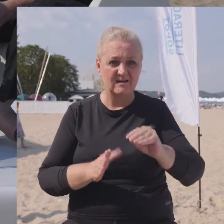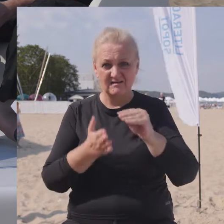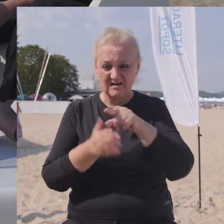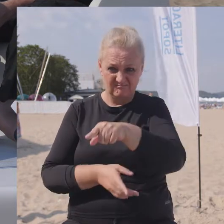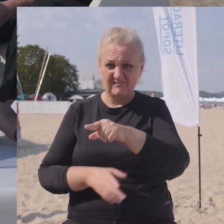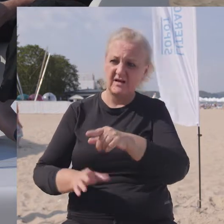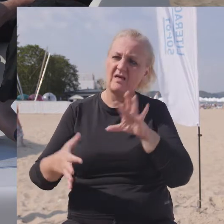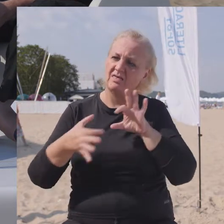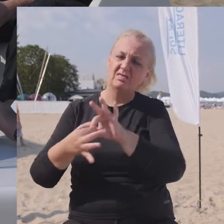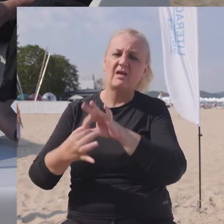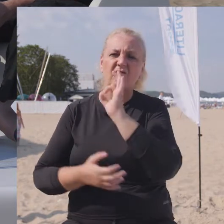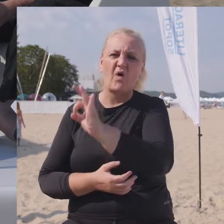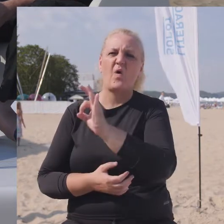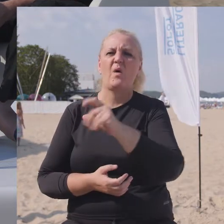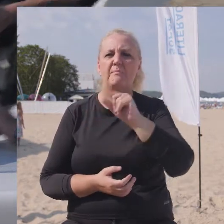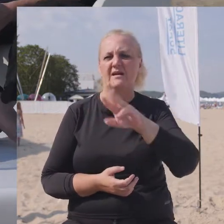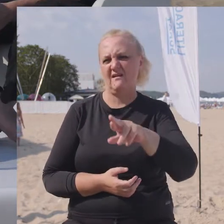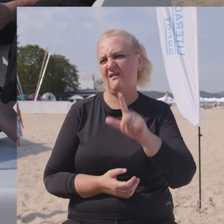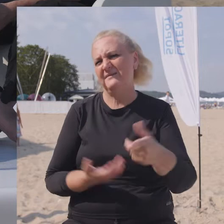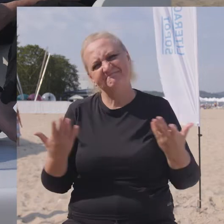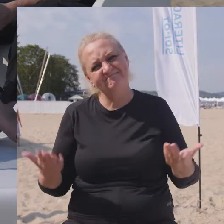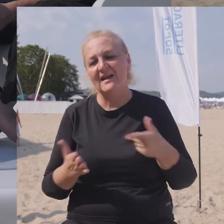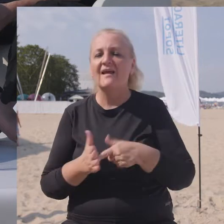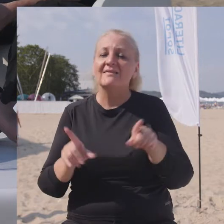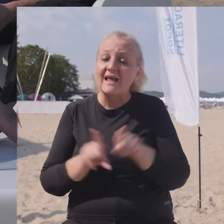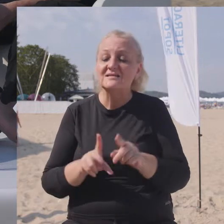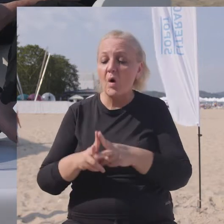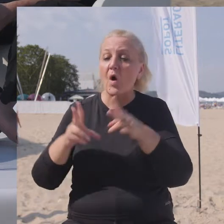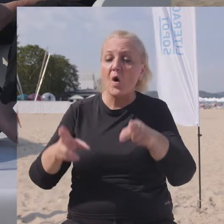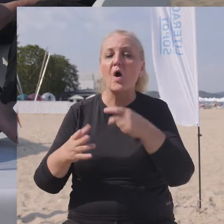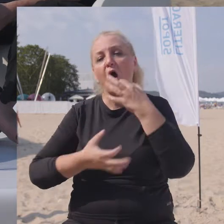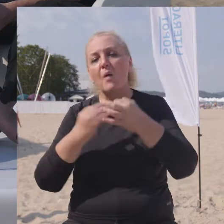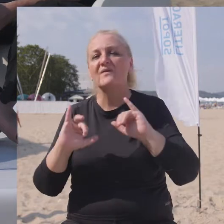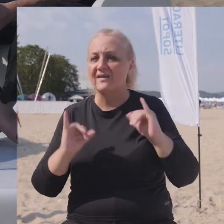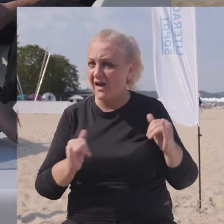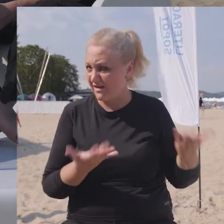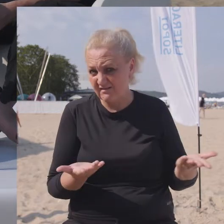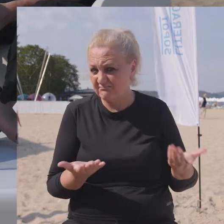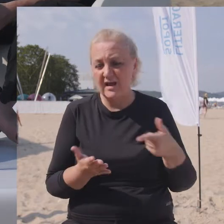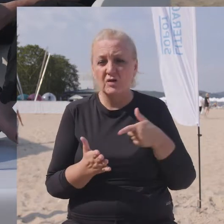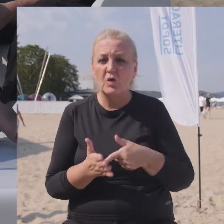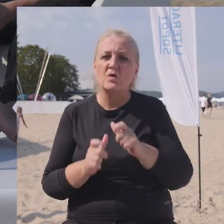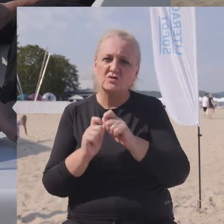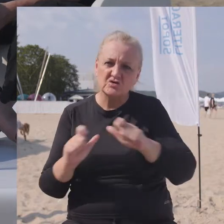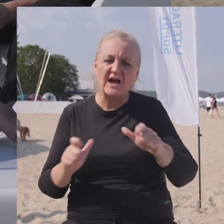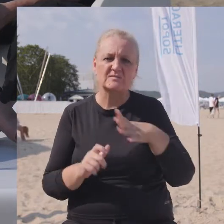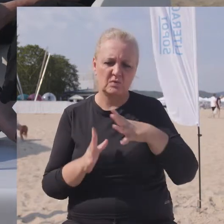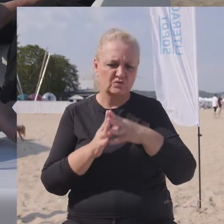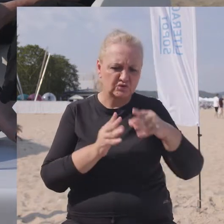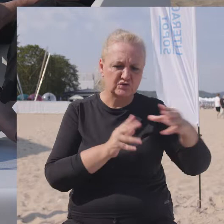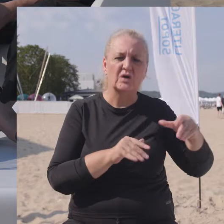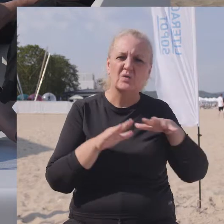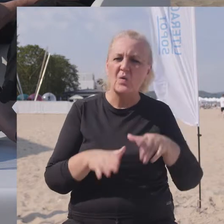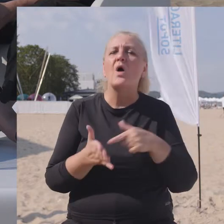PRL i przyjrzenia się też temu, w jaki sposób mówimy o tamtych czasach. Oczywiście tamte czasy trwały kilka dekad, jest